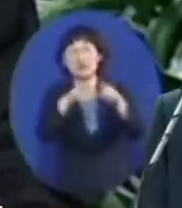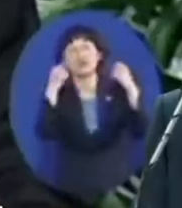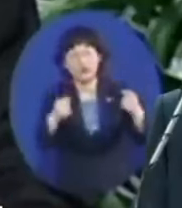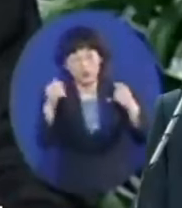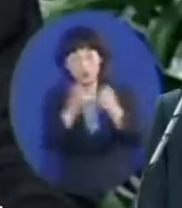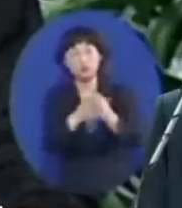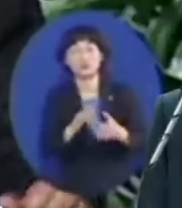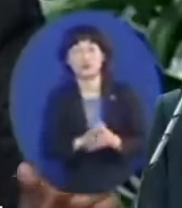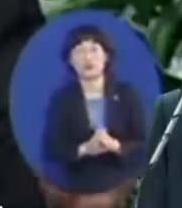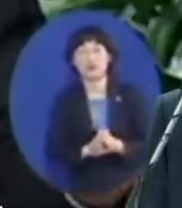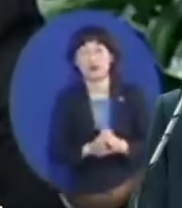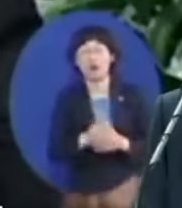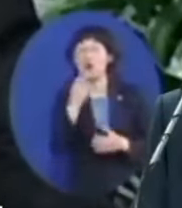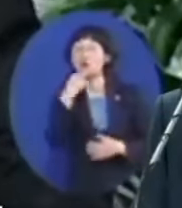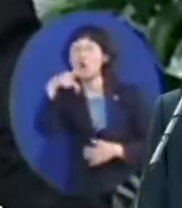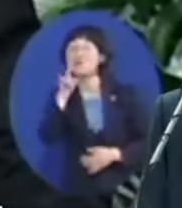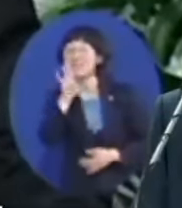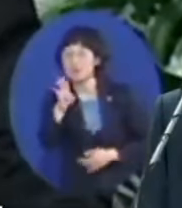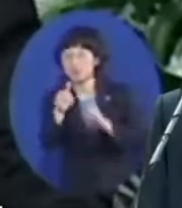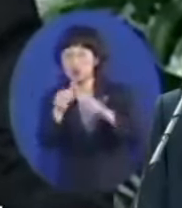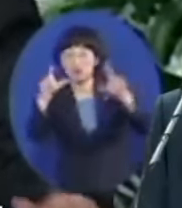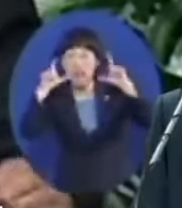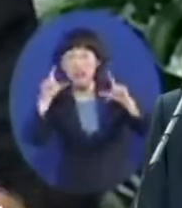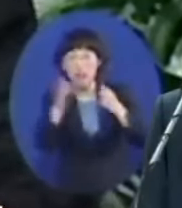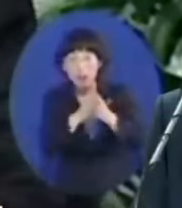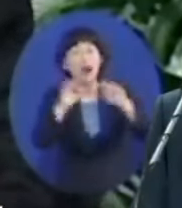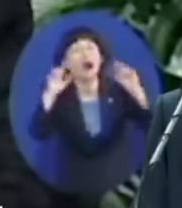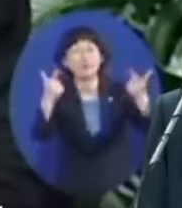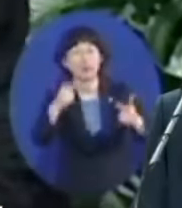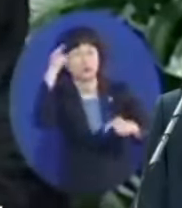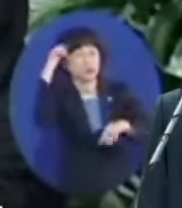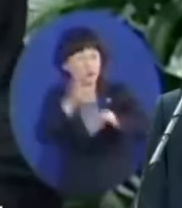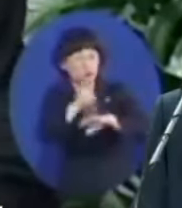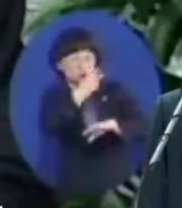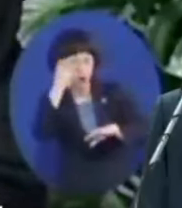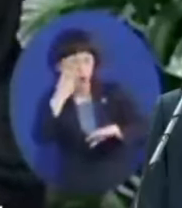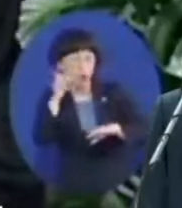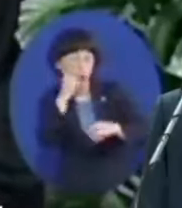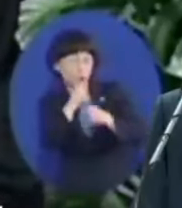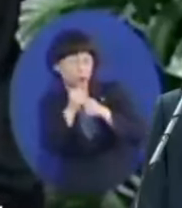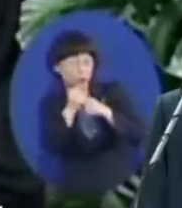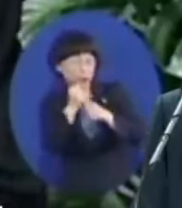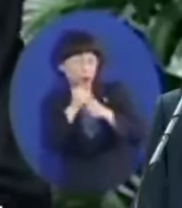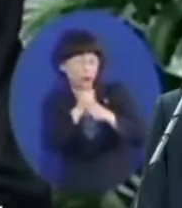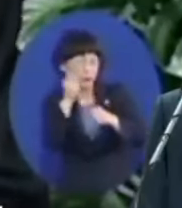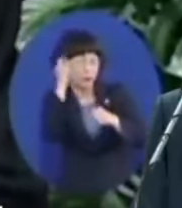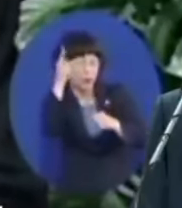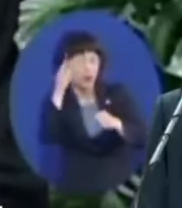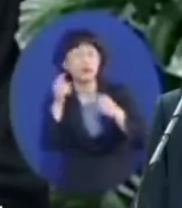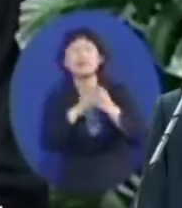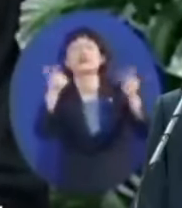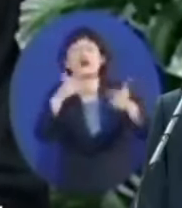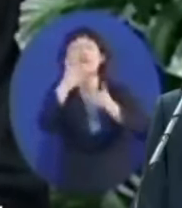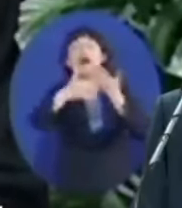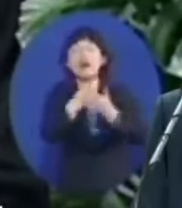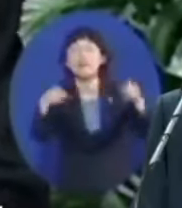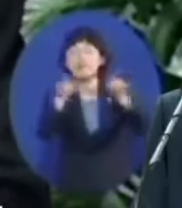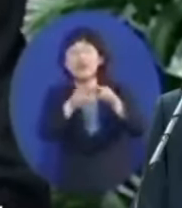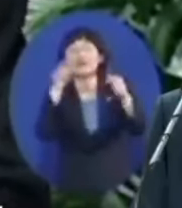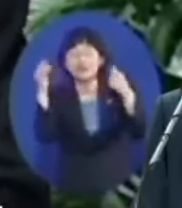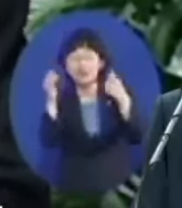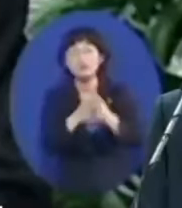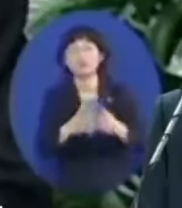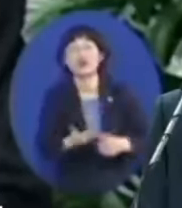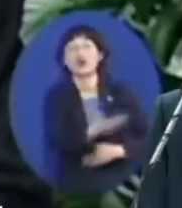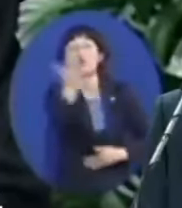때문에, 요셉이 잘났기 때문에 그런 것이 아닙니다. 지혜와 총명과 모략과 재능이 뛰어나서 그런 것이 아닙니다. 하나님이 같이 계시기 때문에.